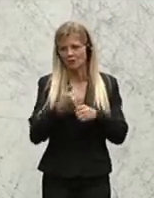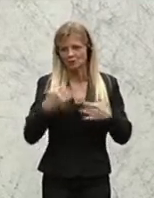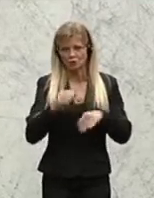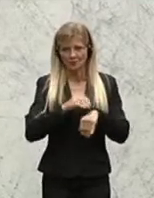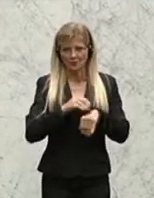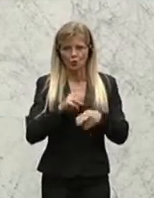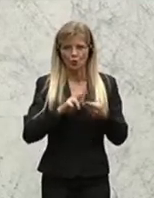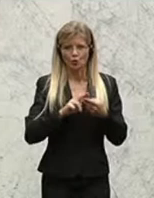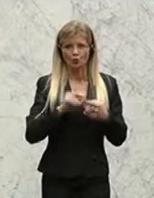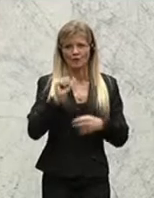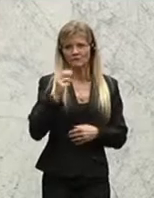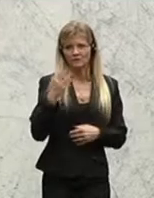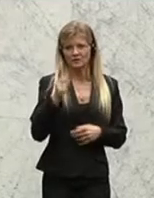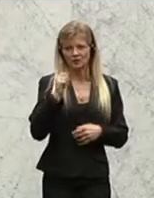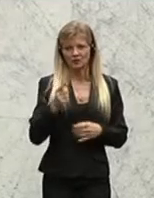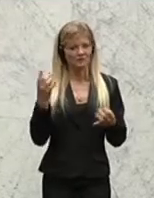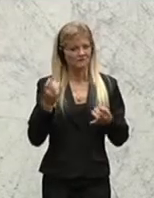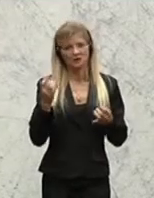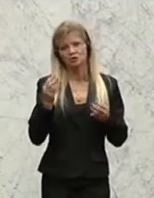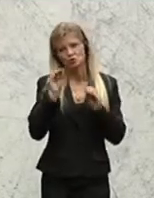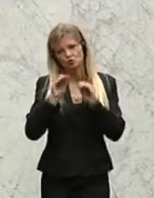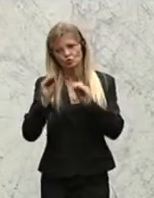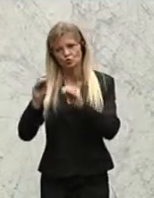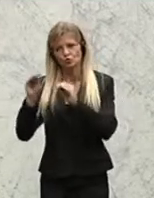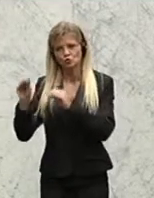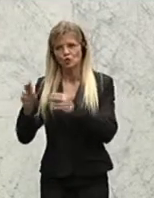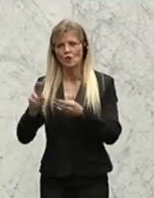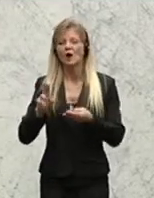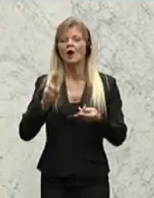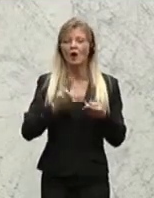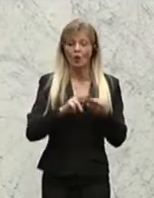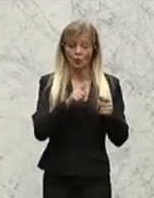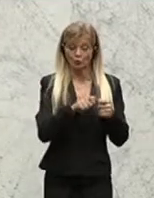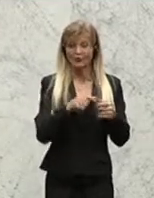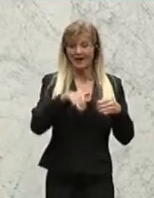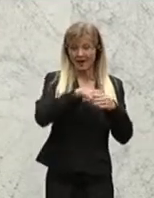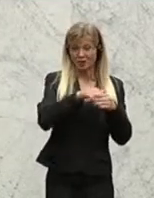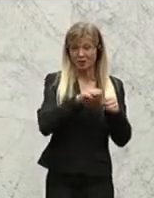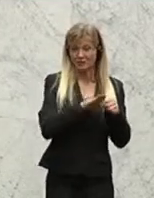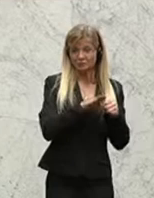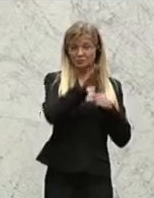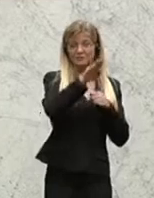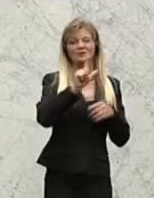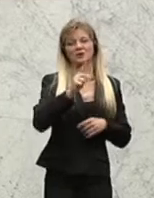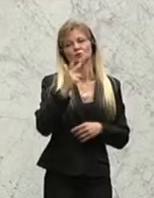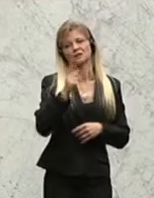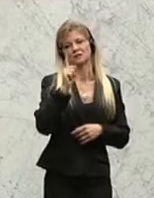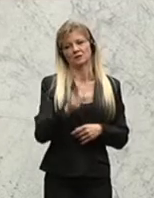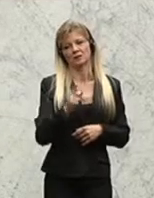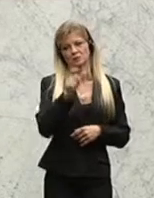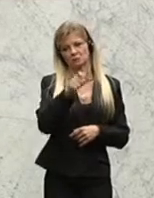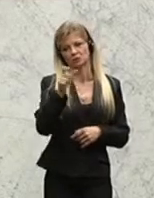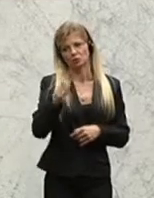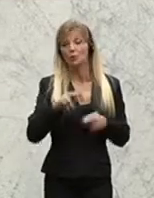in Schulungen. Gleichzeitig stieg die Beschäftigung um 32.000 Personen. Die Bundesregierung hat